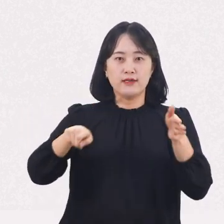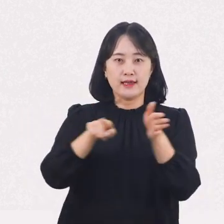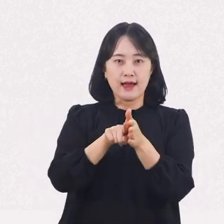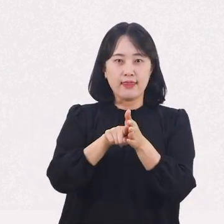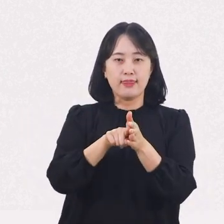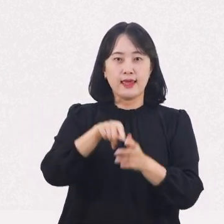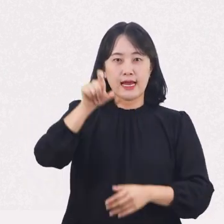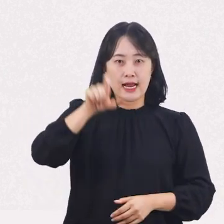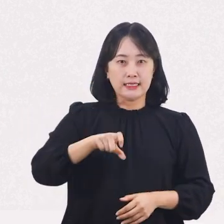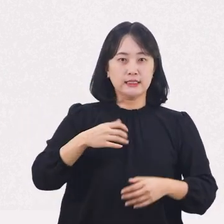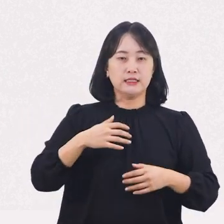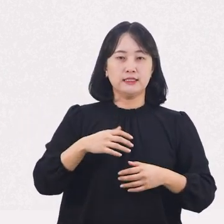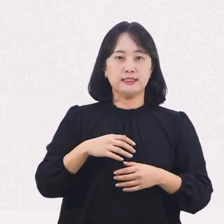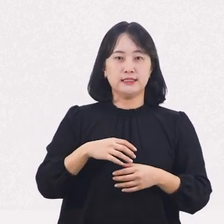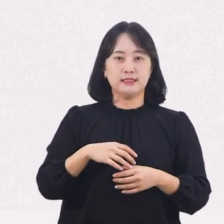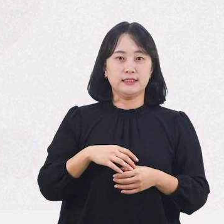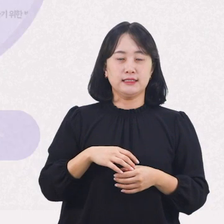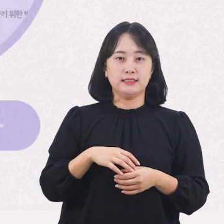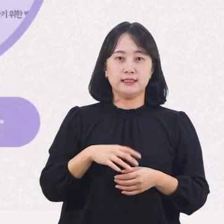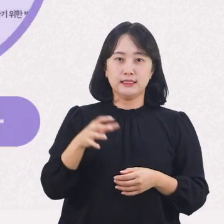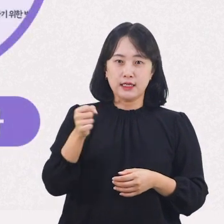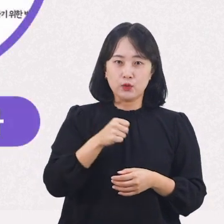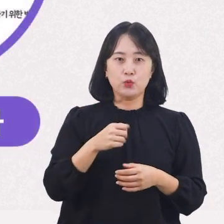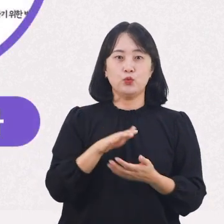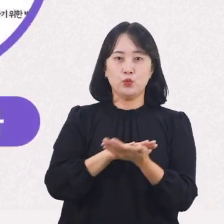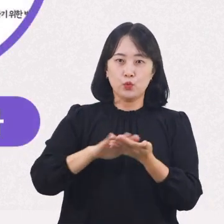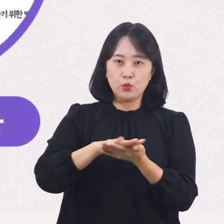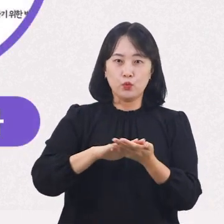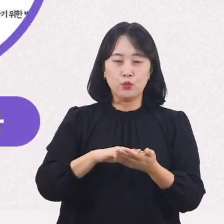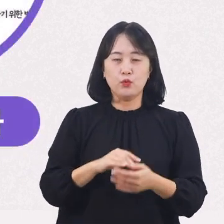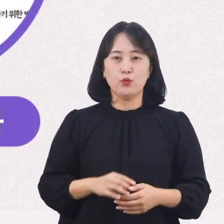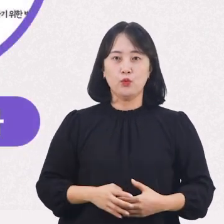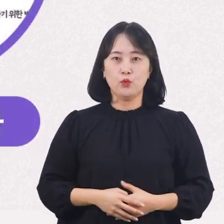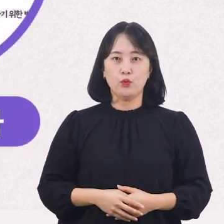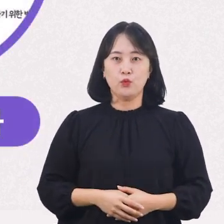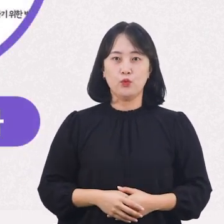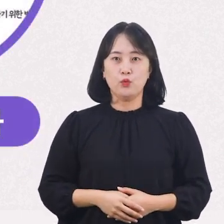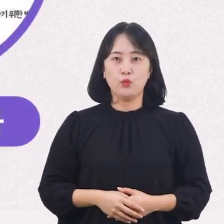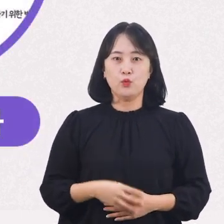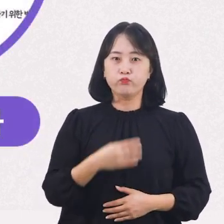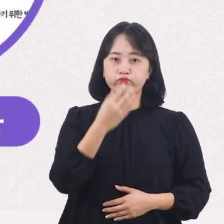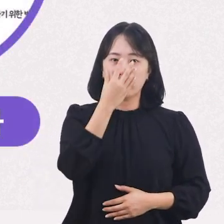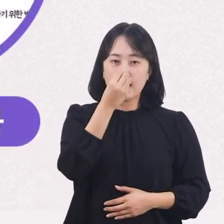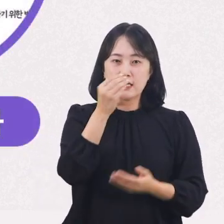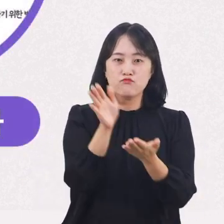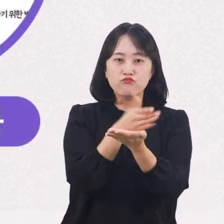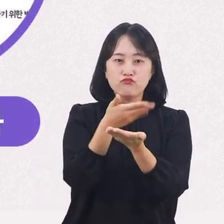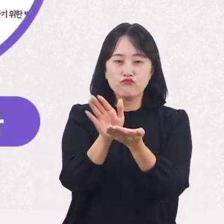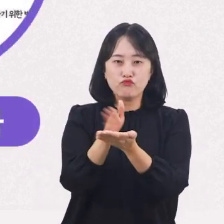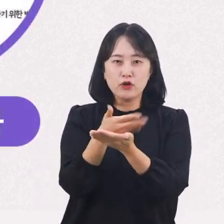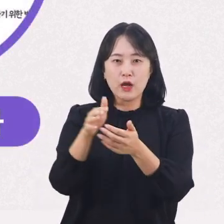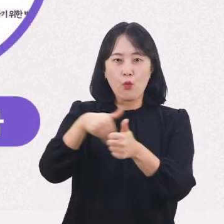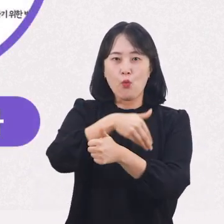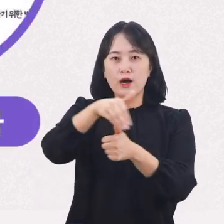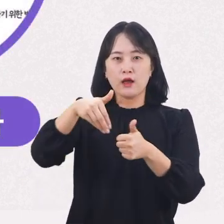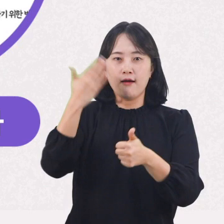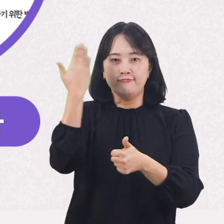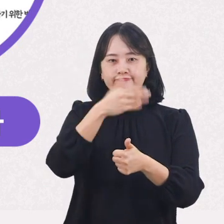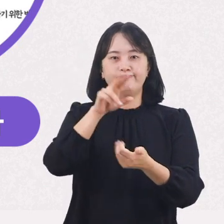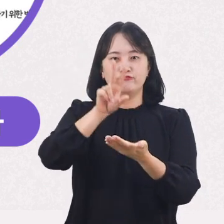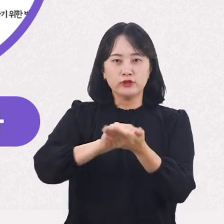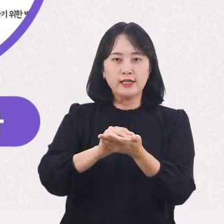협동카드 놀이인 붕붕카드, 보드게임 활동을 통해 분리수거를 적용하고 환경 문제를 해결하기 위한